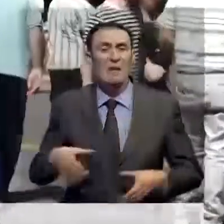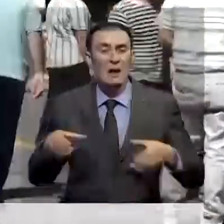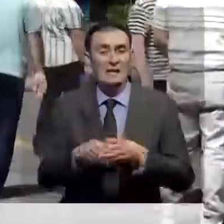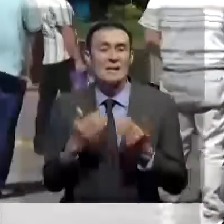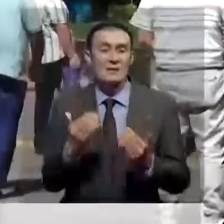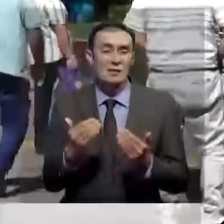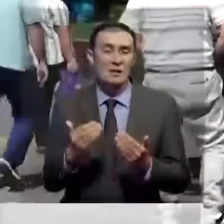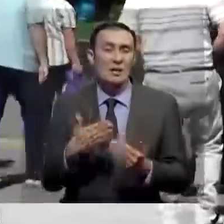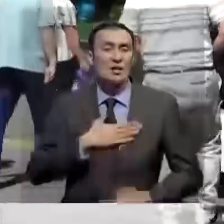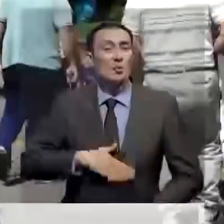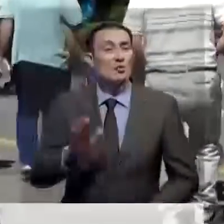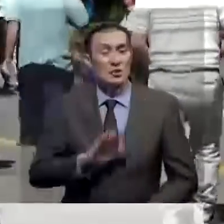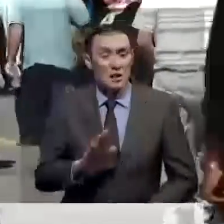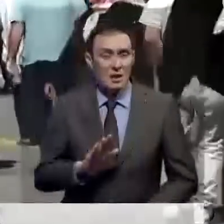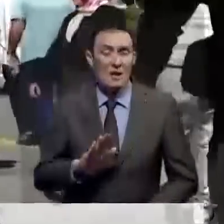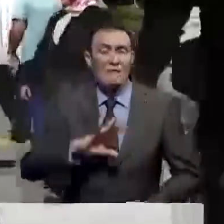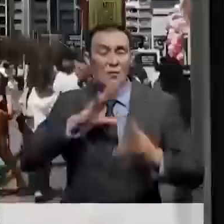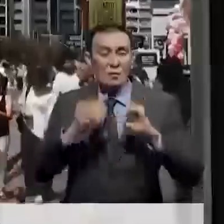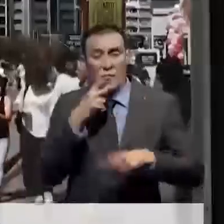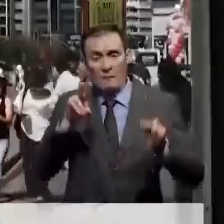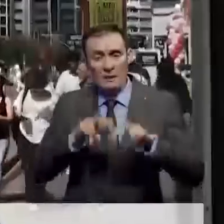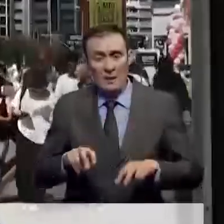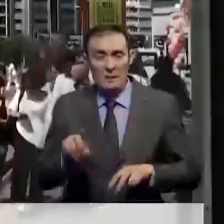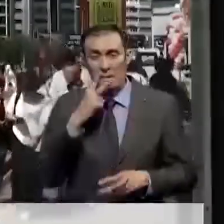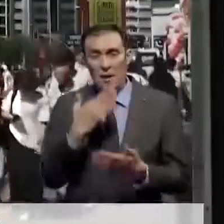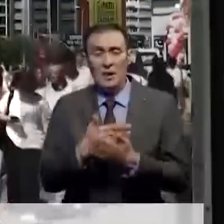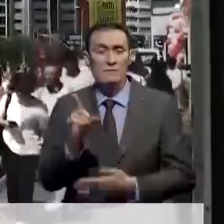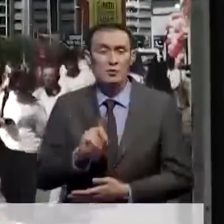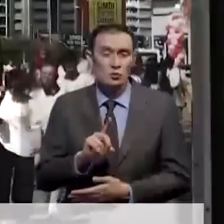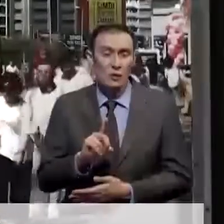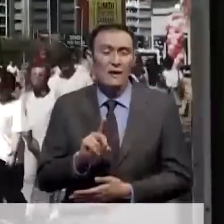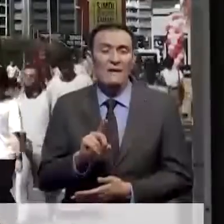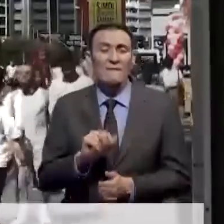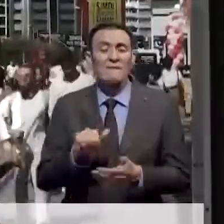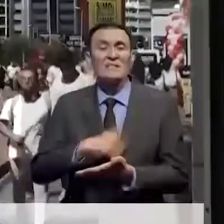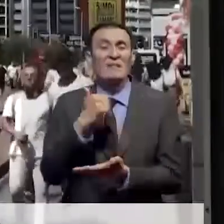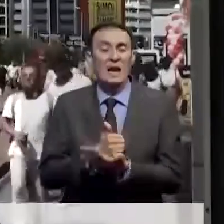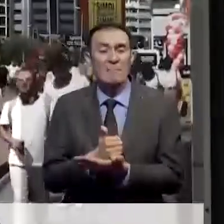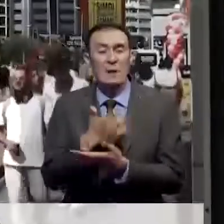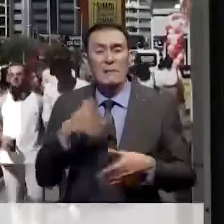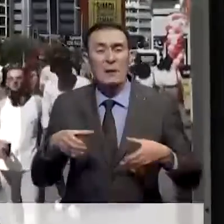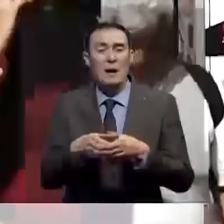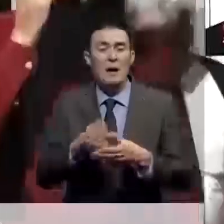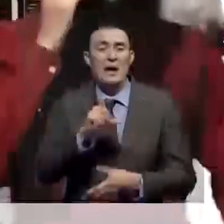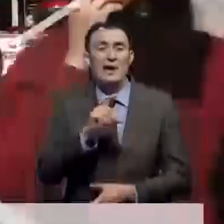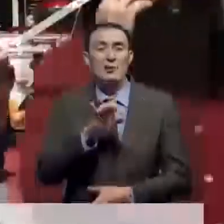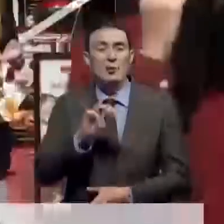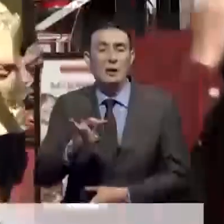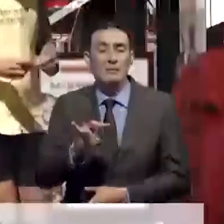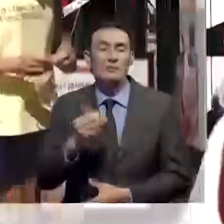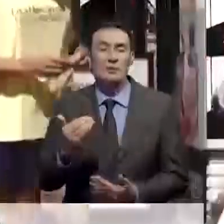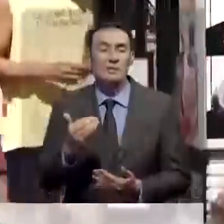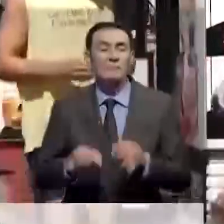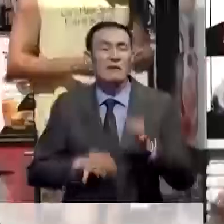республиканского альянса здесь неутешительны. Анализ портала Internet Хайбер показал, что возглавляемая Реджепом Таипом Эрдоганом